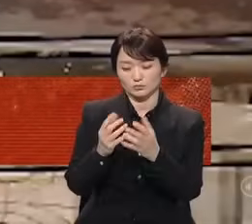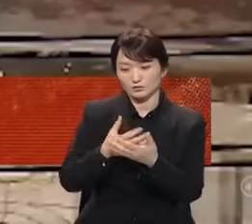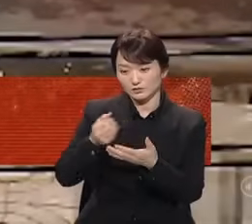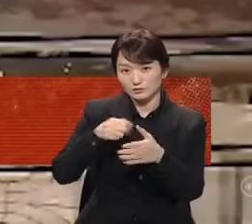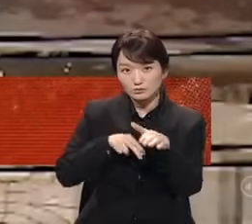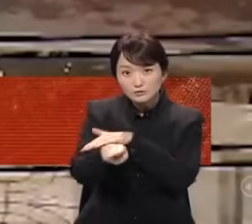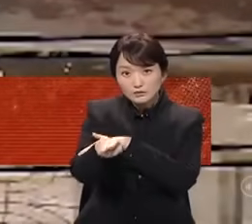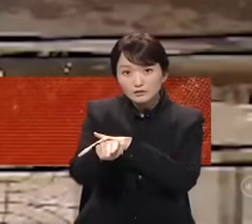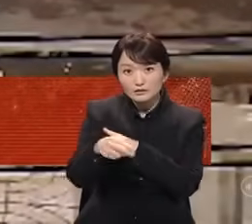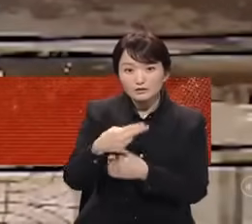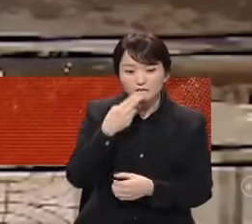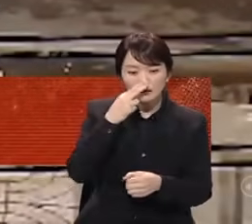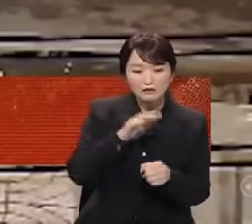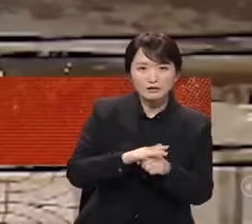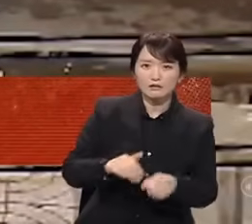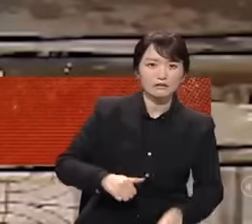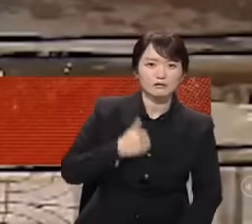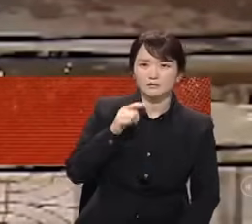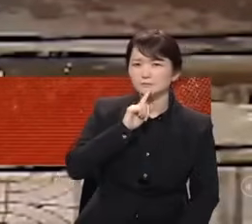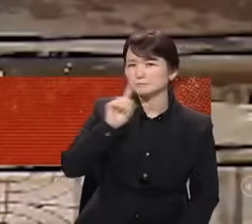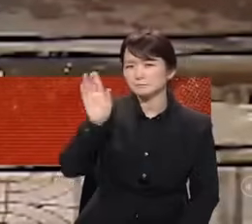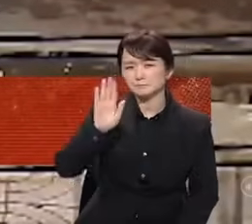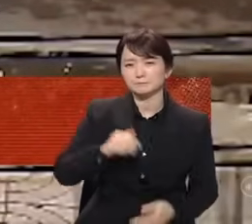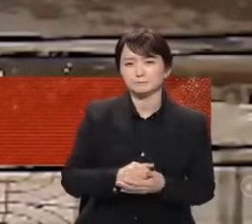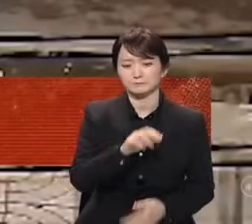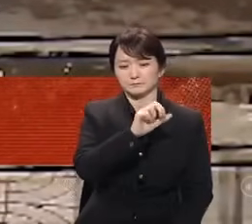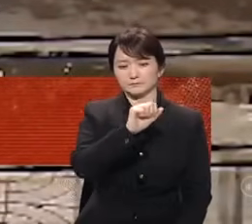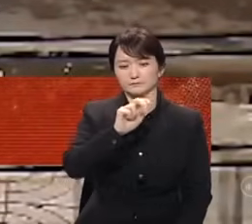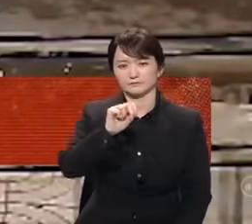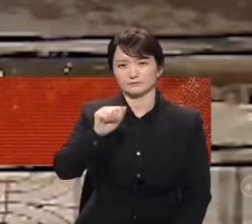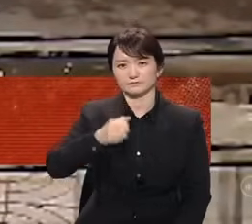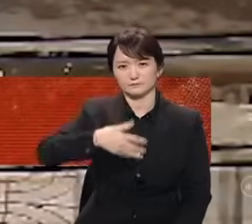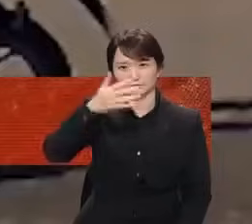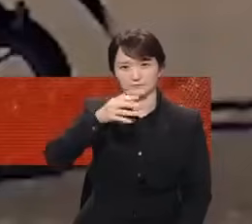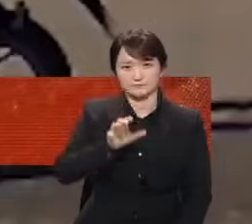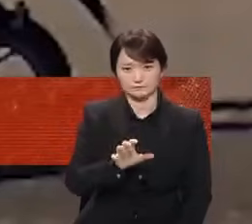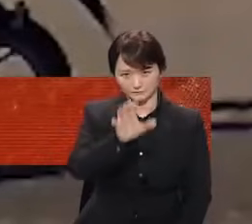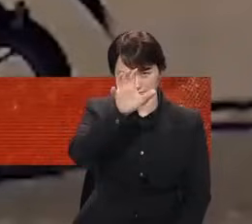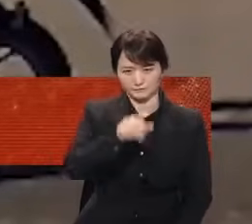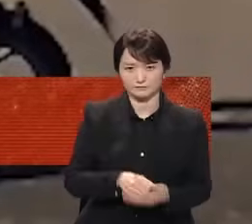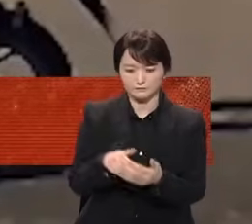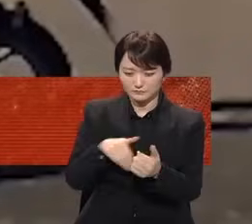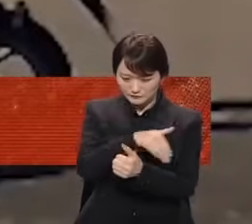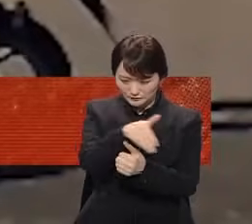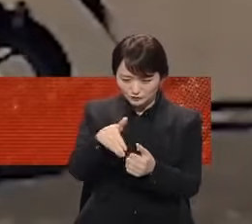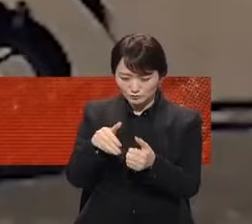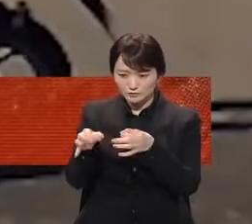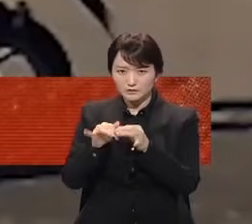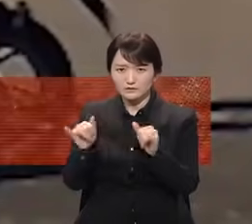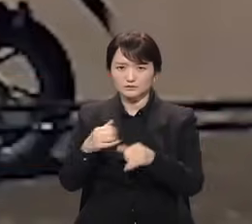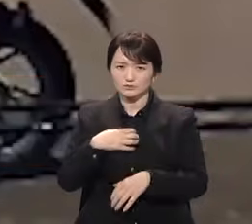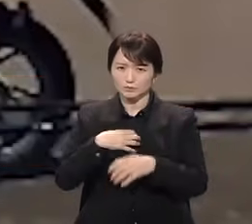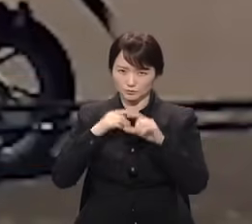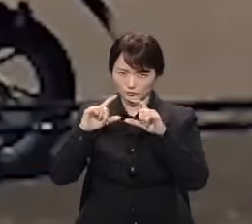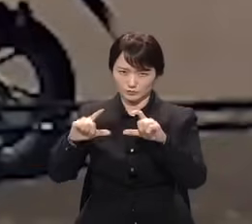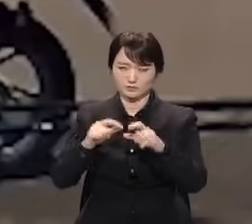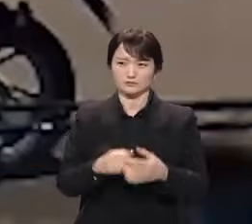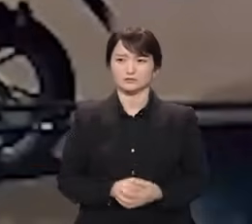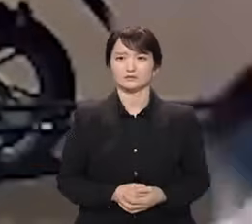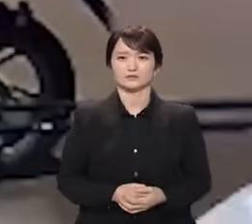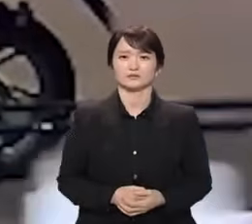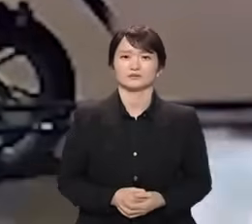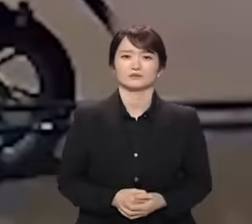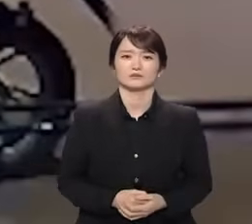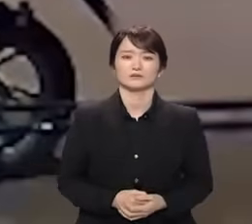여성도 어이도 없고 화도 났지만 신고는 하지 않았다고요. SNS에 영상을 공개해서 주변 상인들에게 경고를 한 상황입니다.